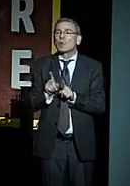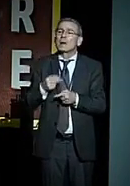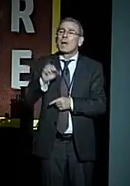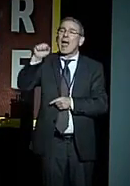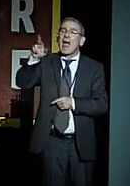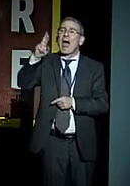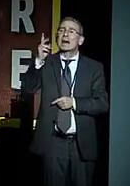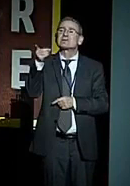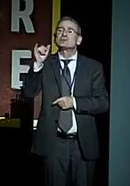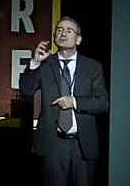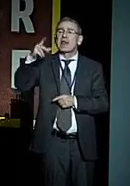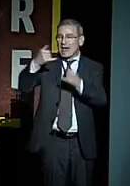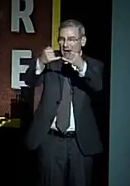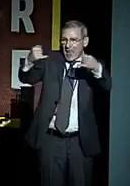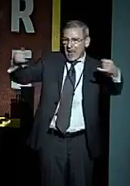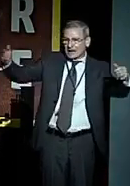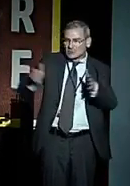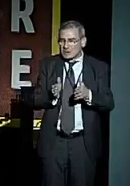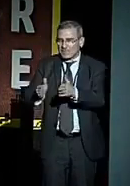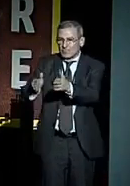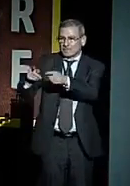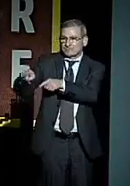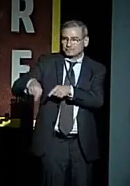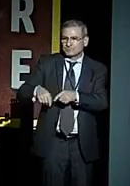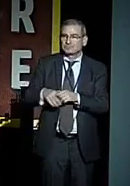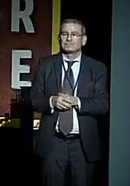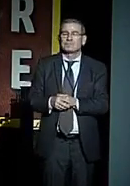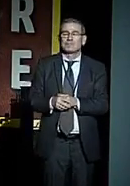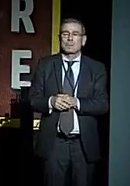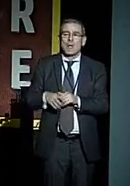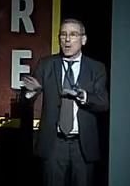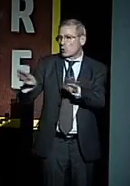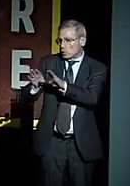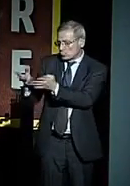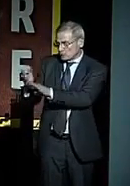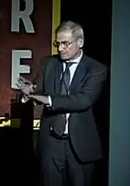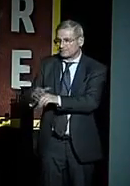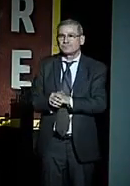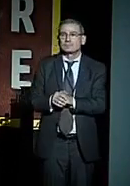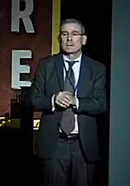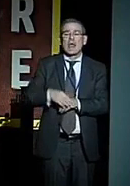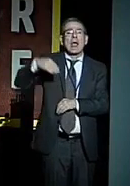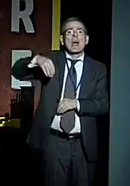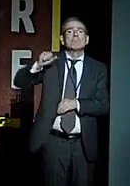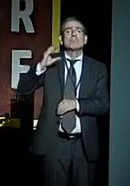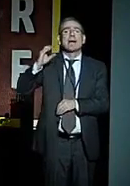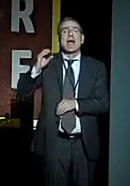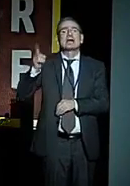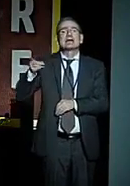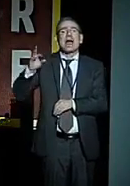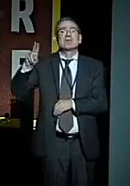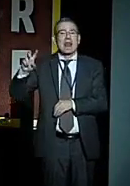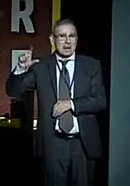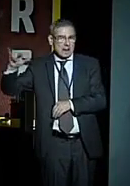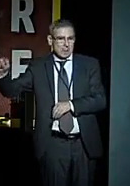parola fondamentale oggi. Chiudo su questo, già l'ho fatta lunga. Machiavelli, nel capitolo decisivo